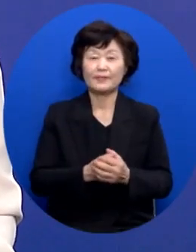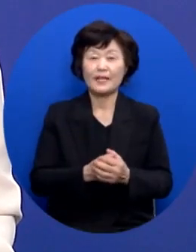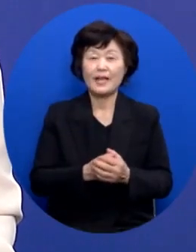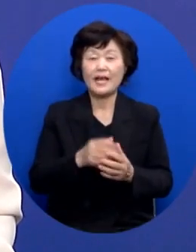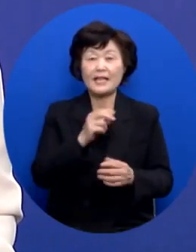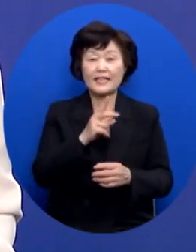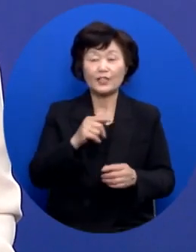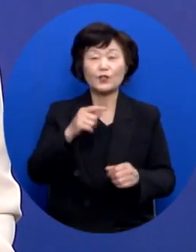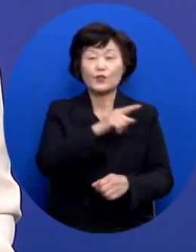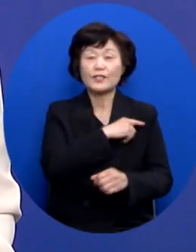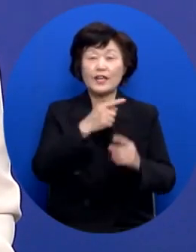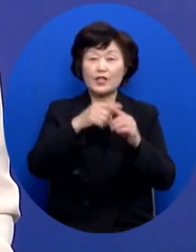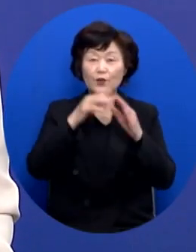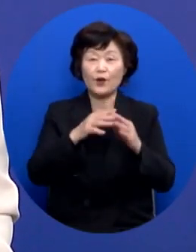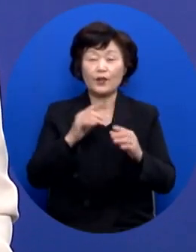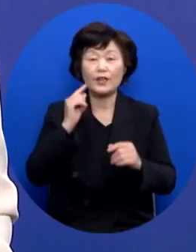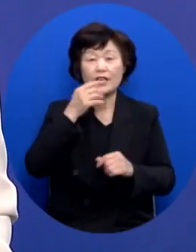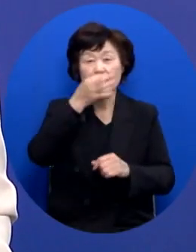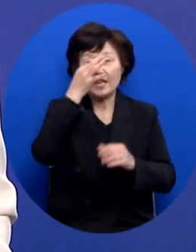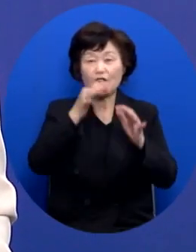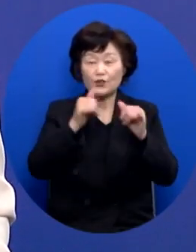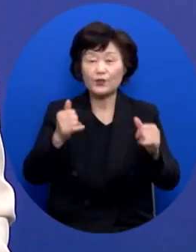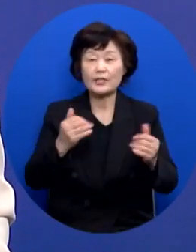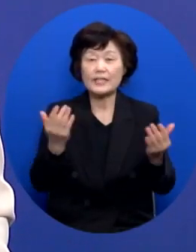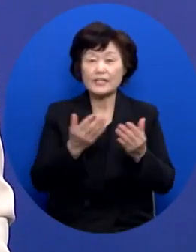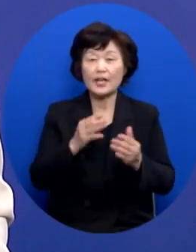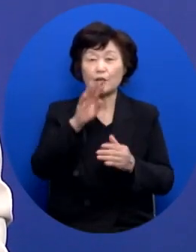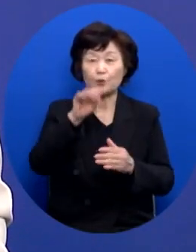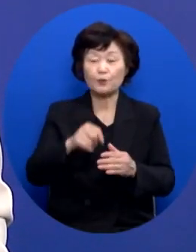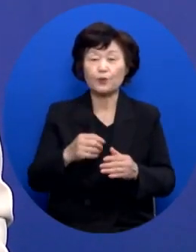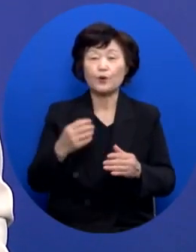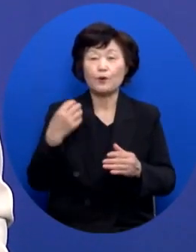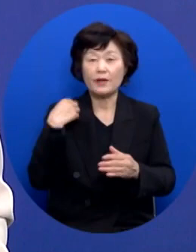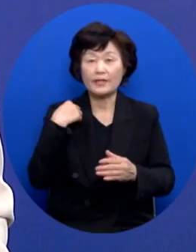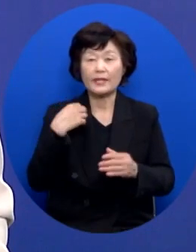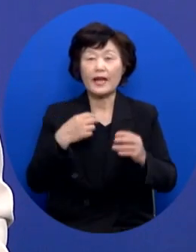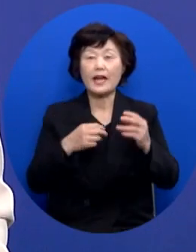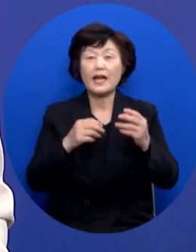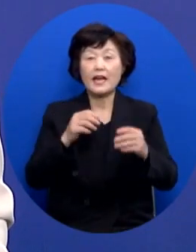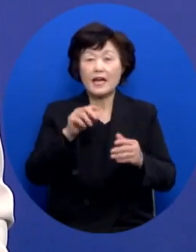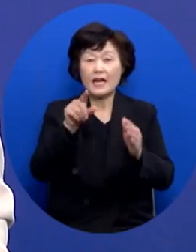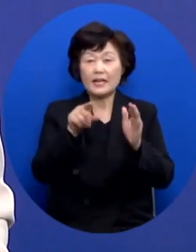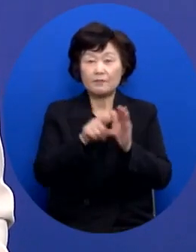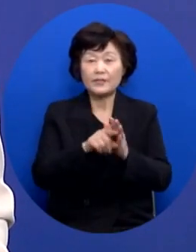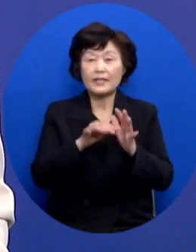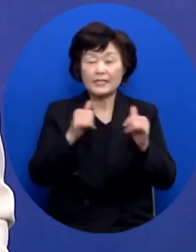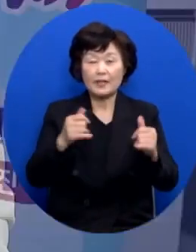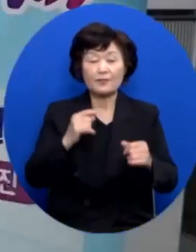양동 제일교회는 예술인 사역부 주관으로 제 13회 크리스천 예술제를